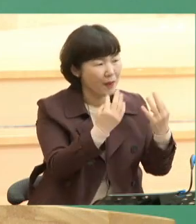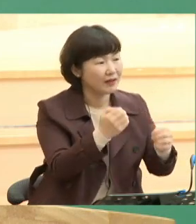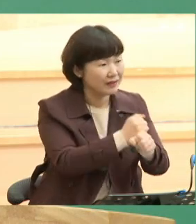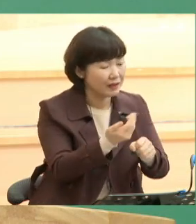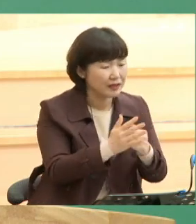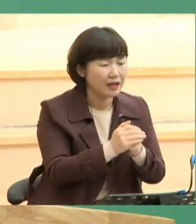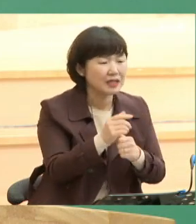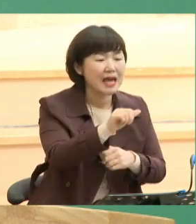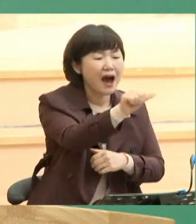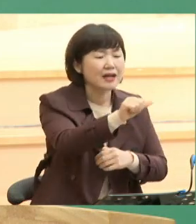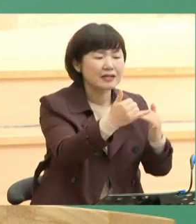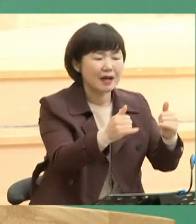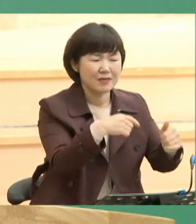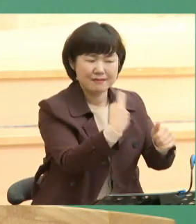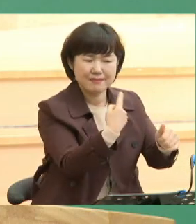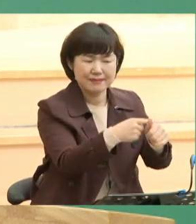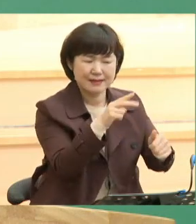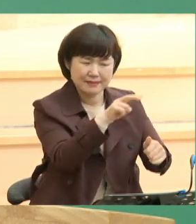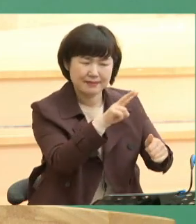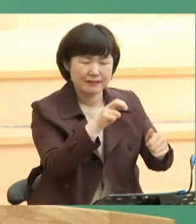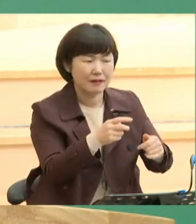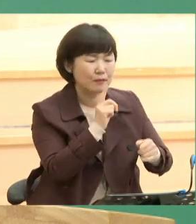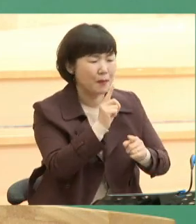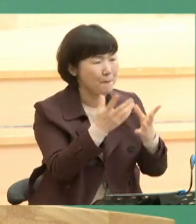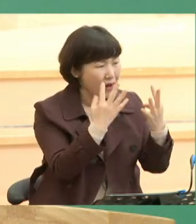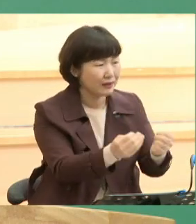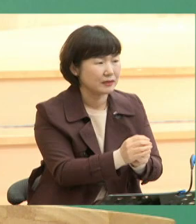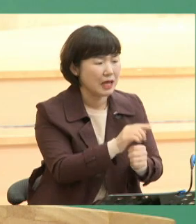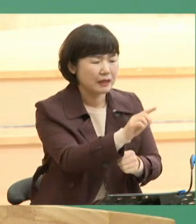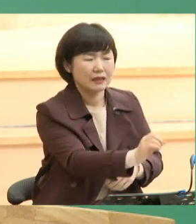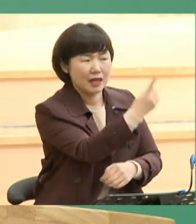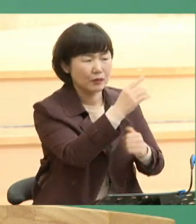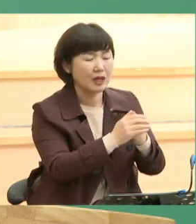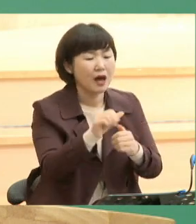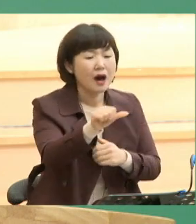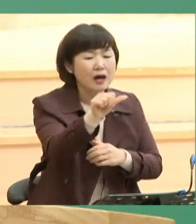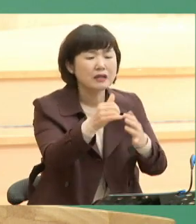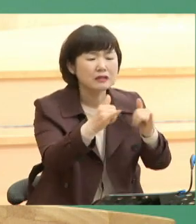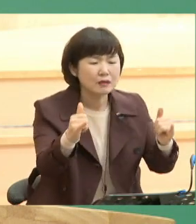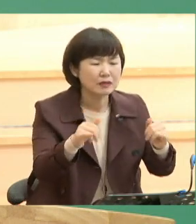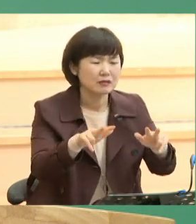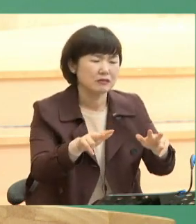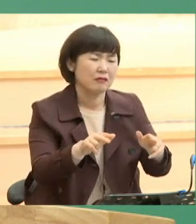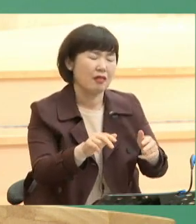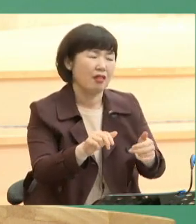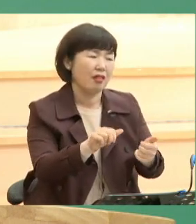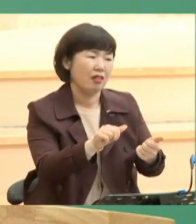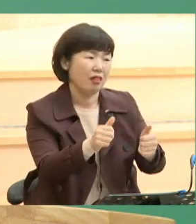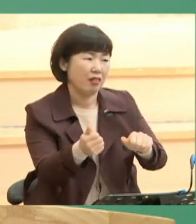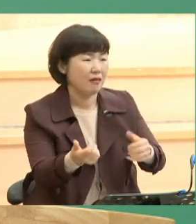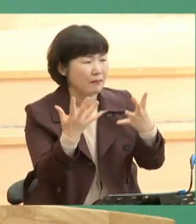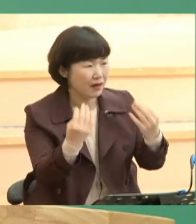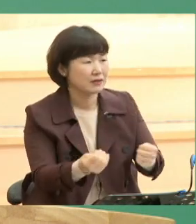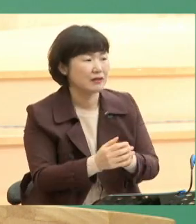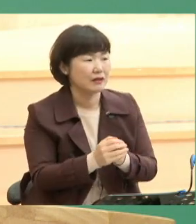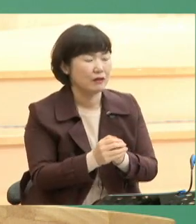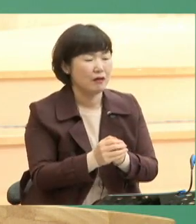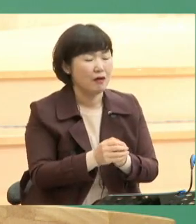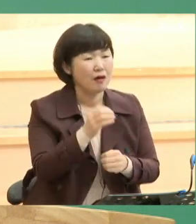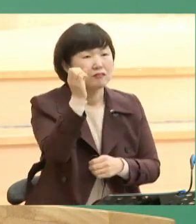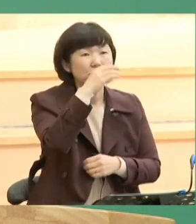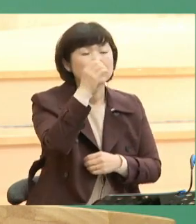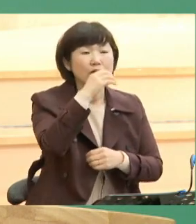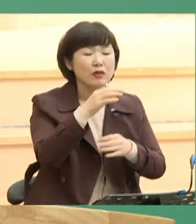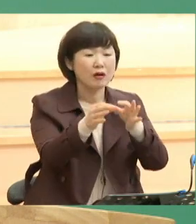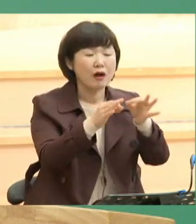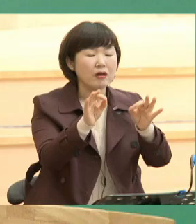주머 발언 때문에 아시아 아들이 죽자 나요 멀쩡히 가계를